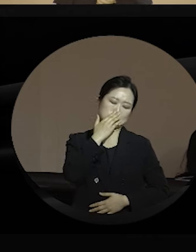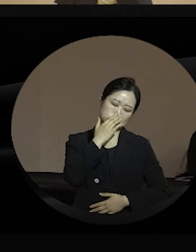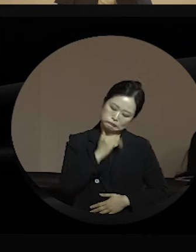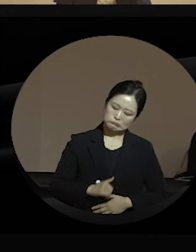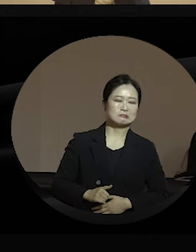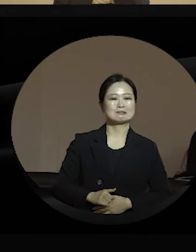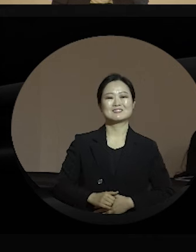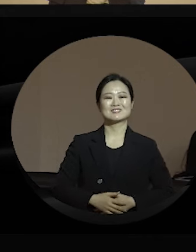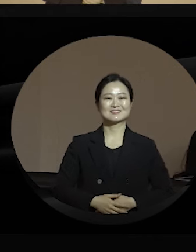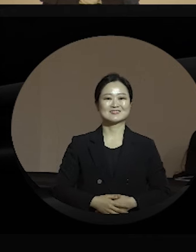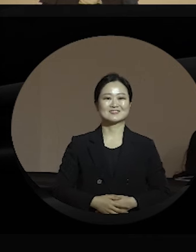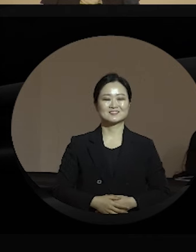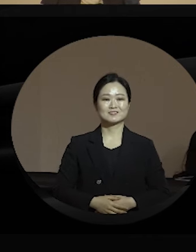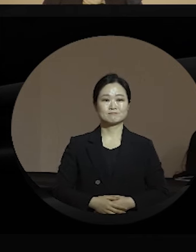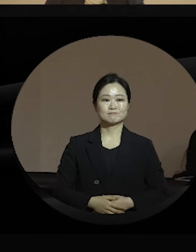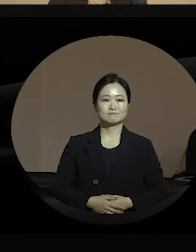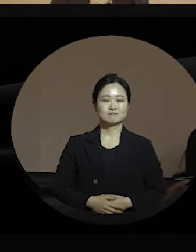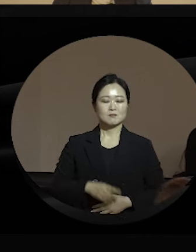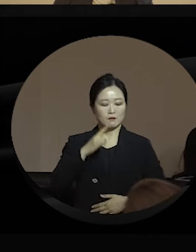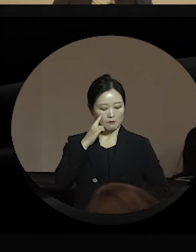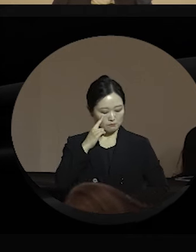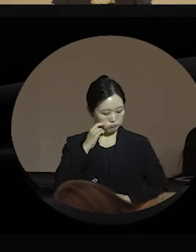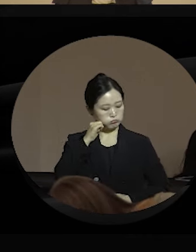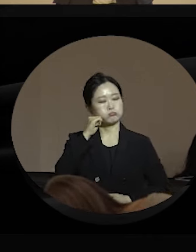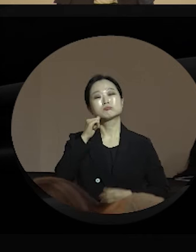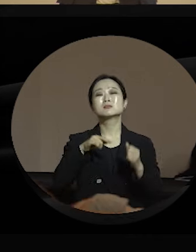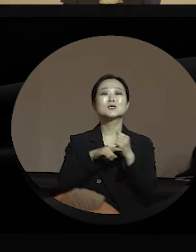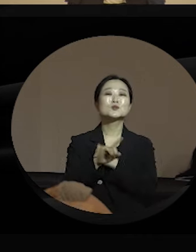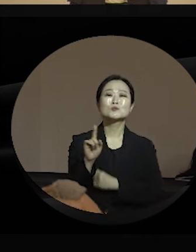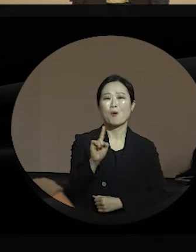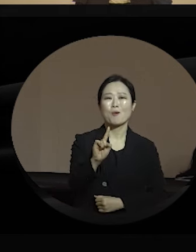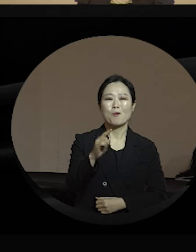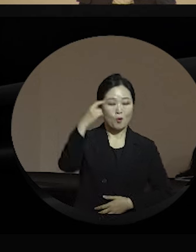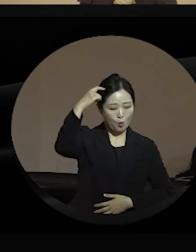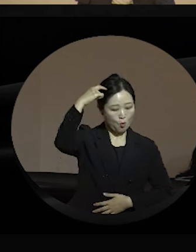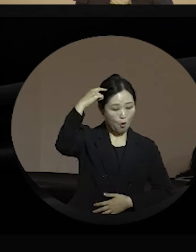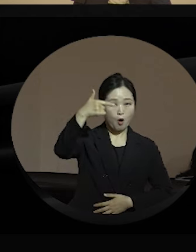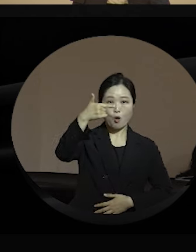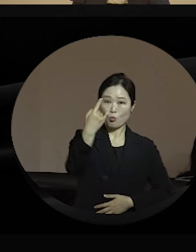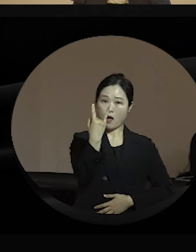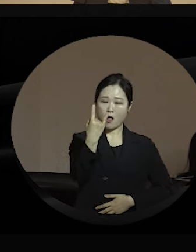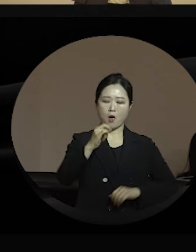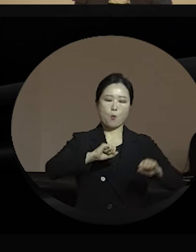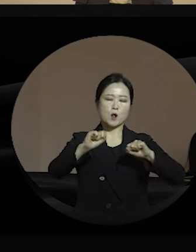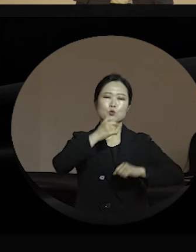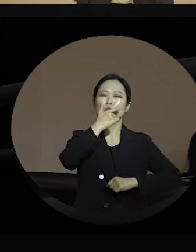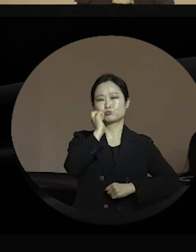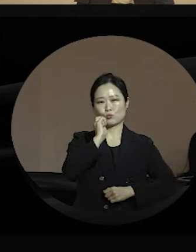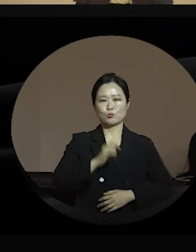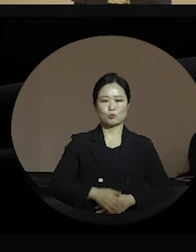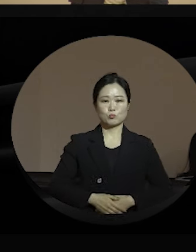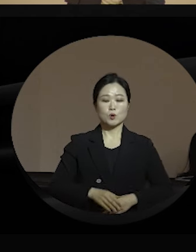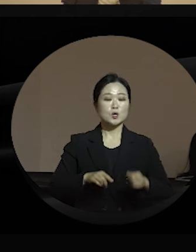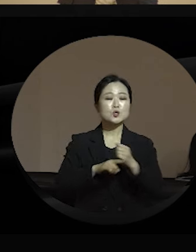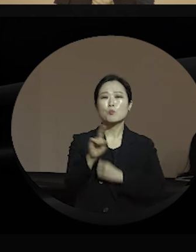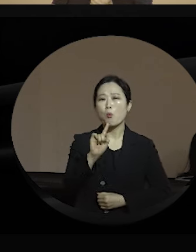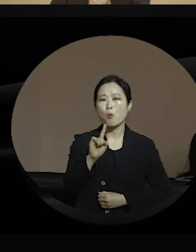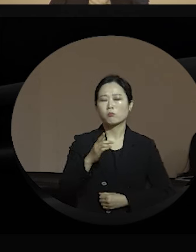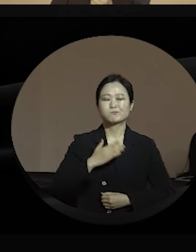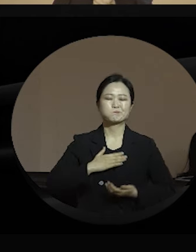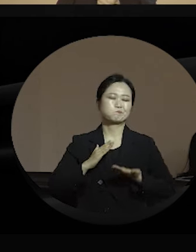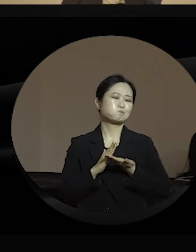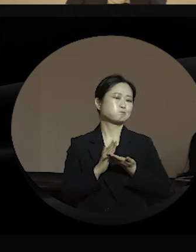지겨움이에요. 지루함. 이렇게 자는 이유는 뇌가 제대로 활동하지 않아서 그래요. 그 이유는 나한테 맞지 않는